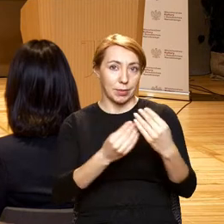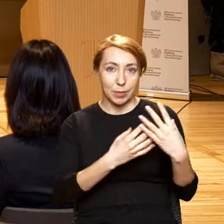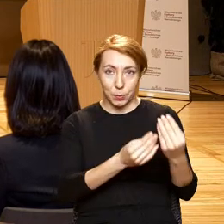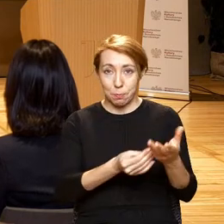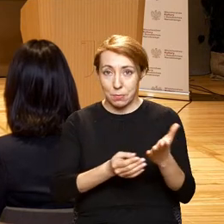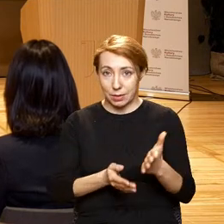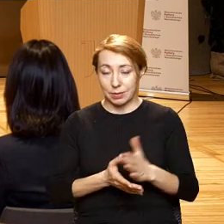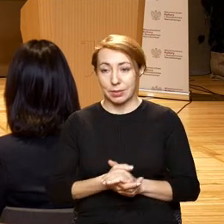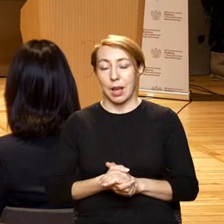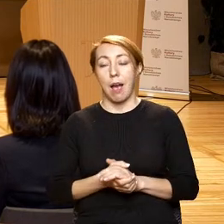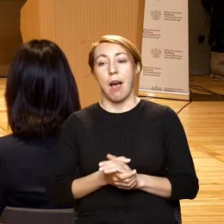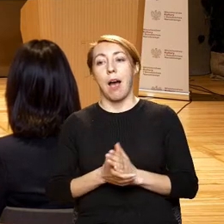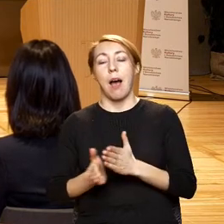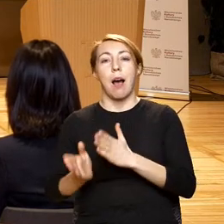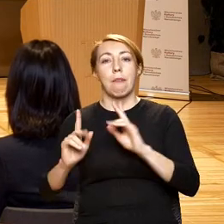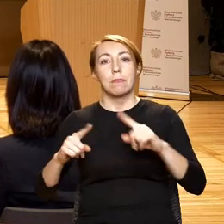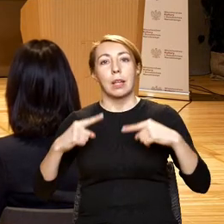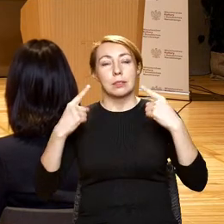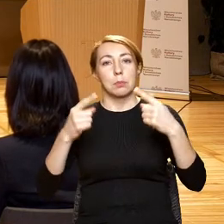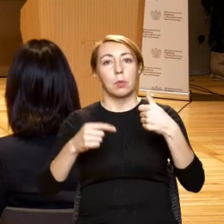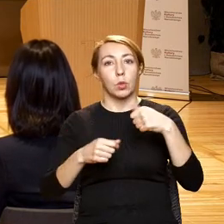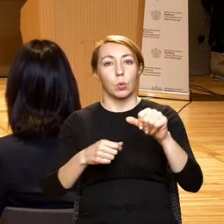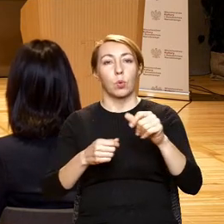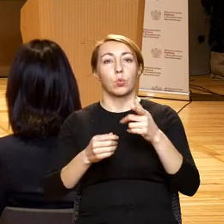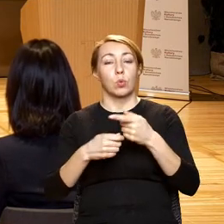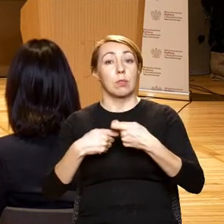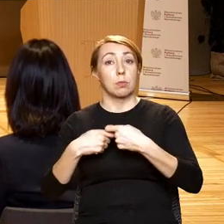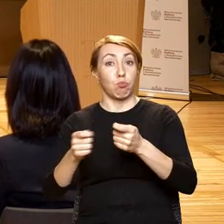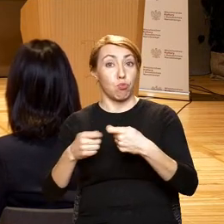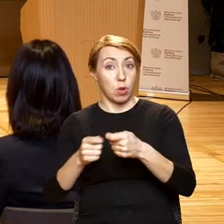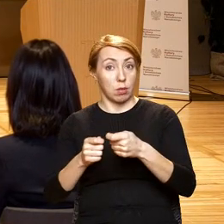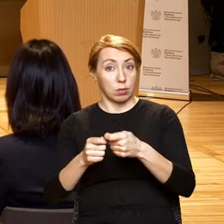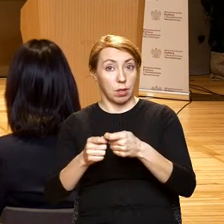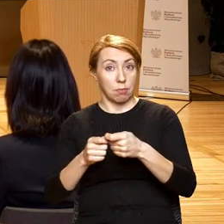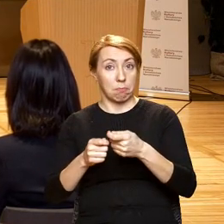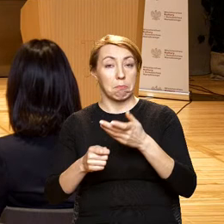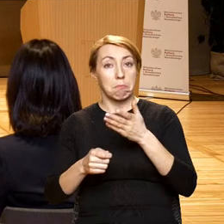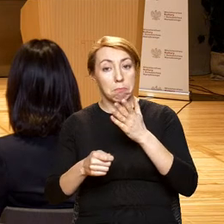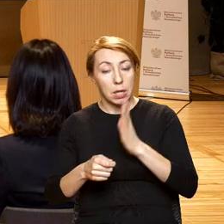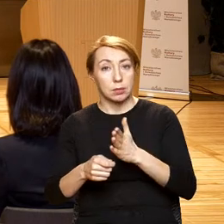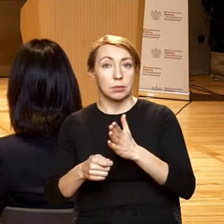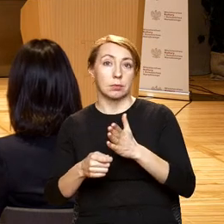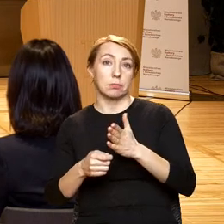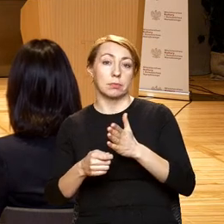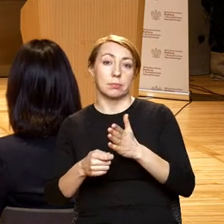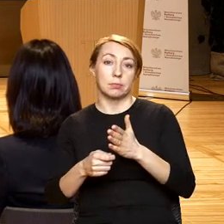sesji panelowej. Natomiast w przyszłym tygodniu do sprzedaży rozpocznie się sprzedaż